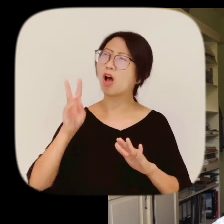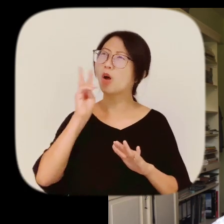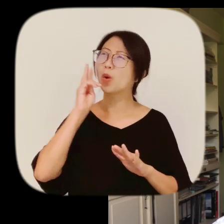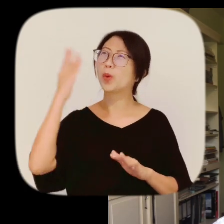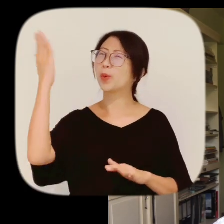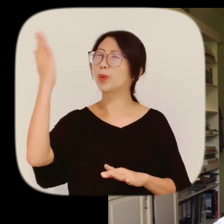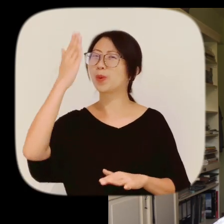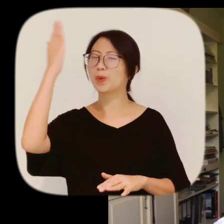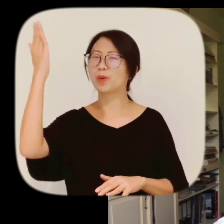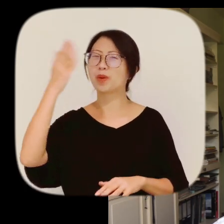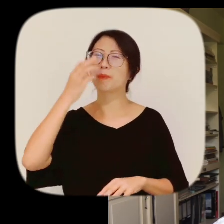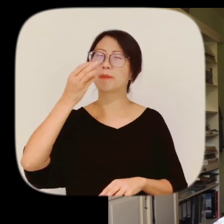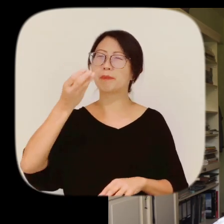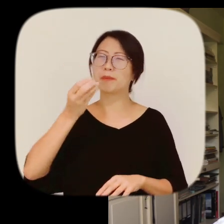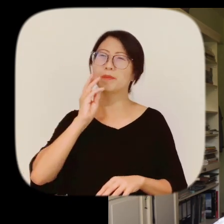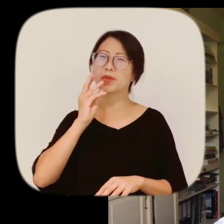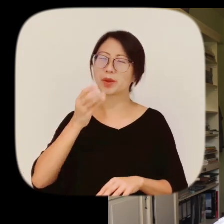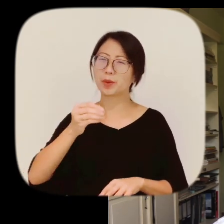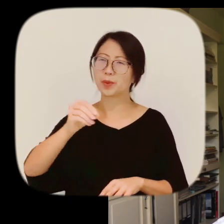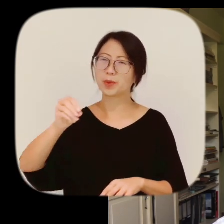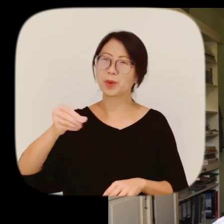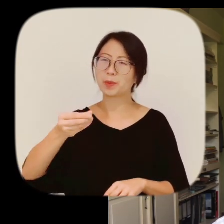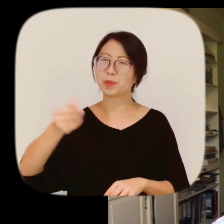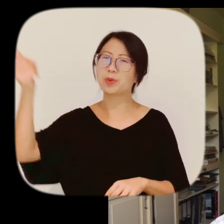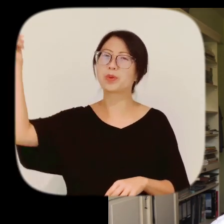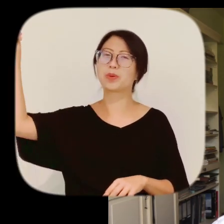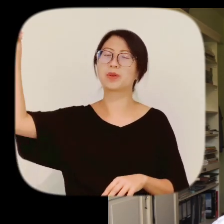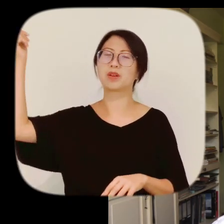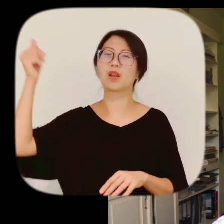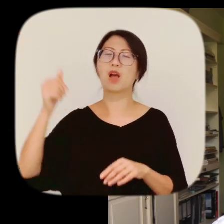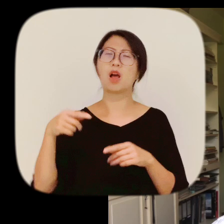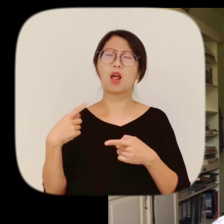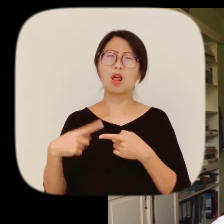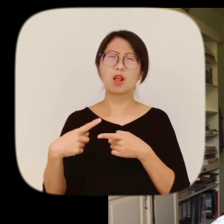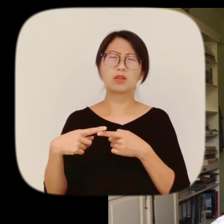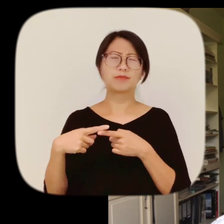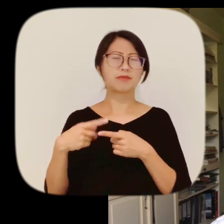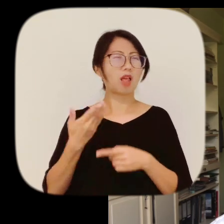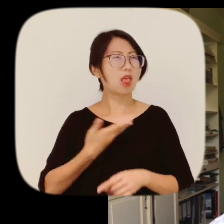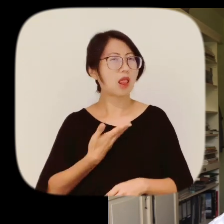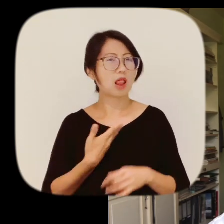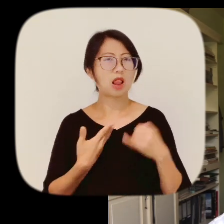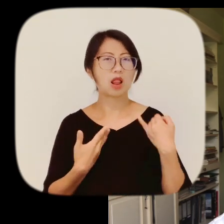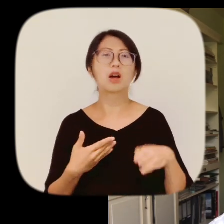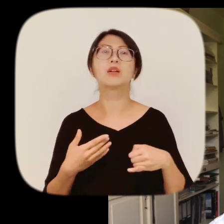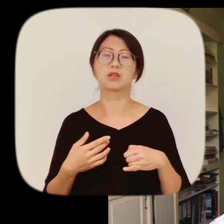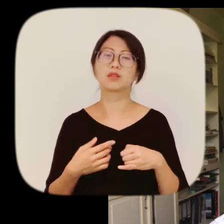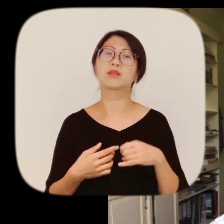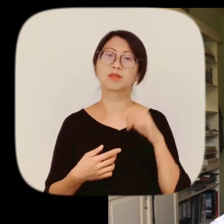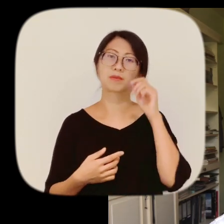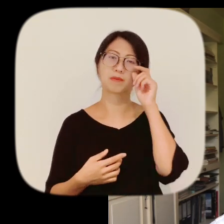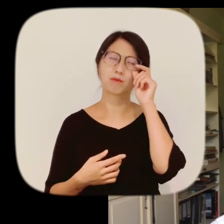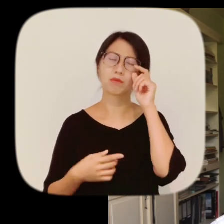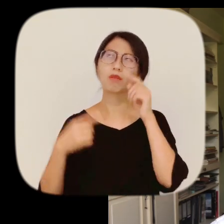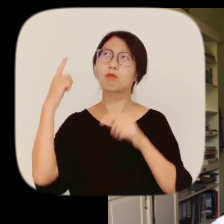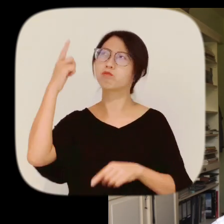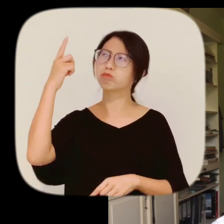是轻到好像风中一粒尘那样其实这种也是很难受的状